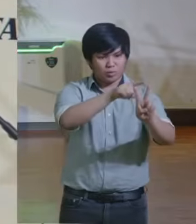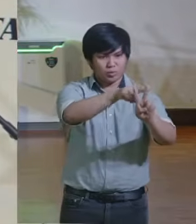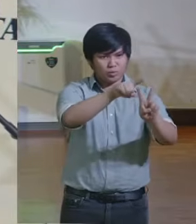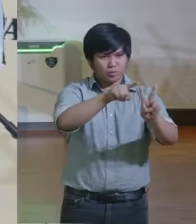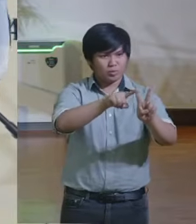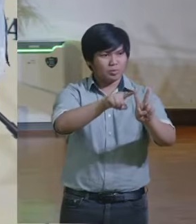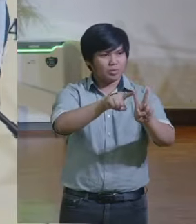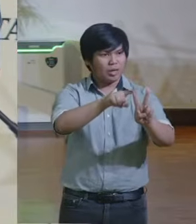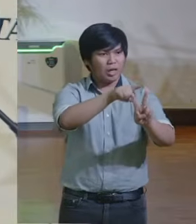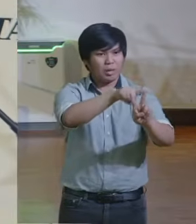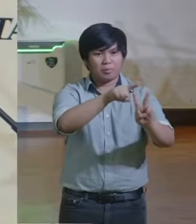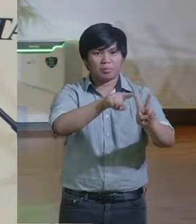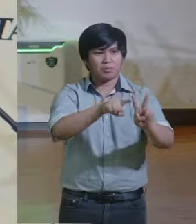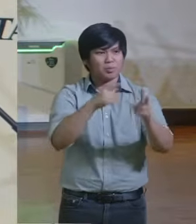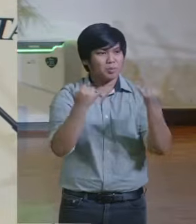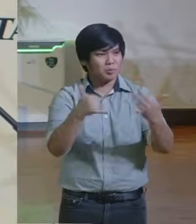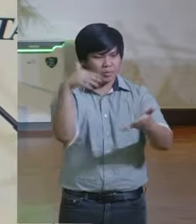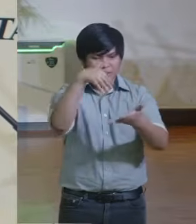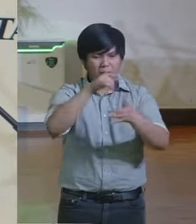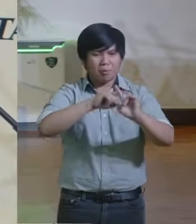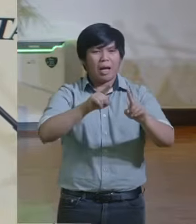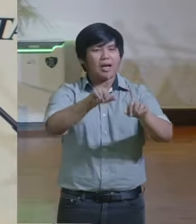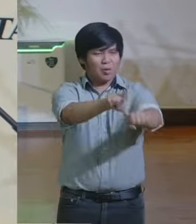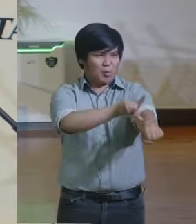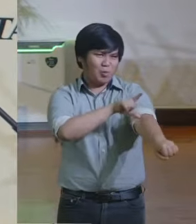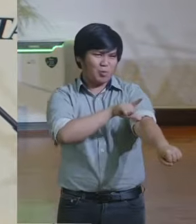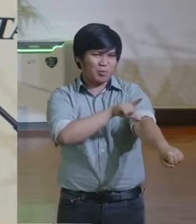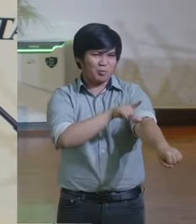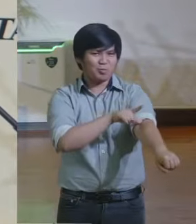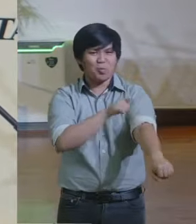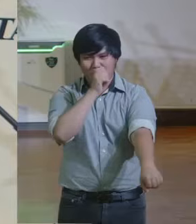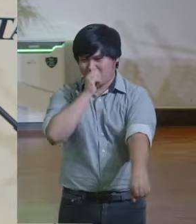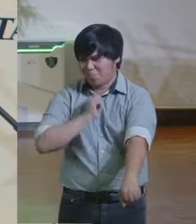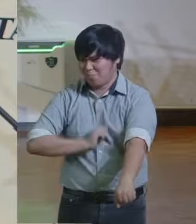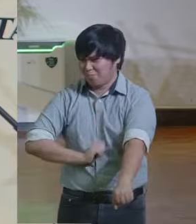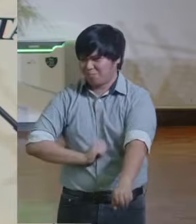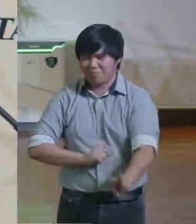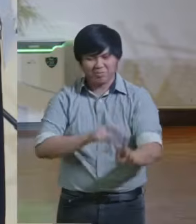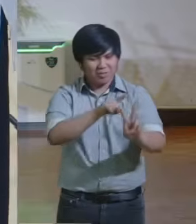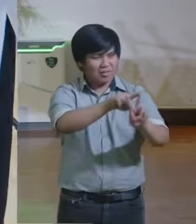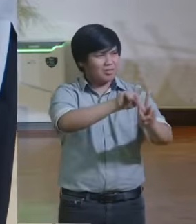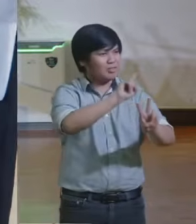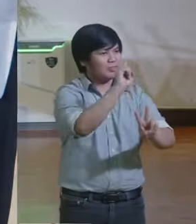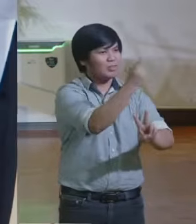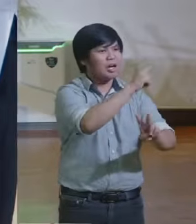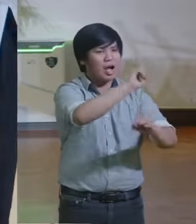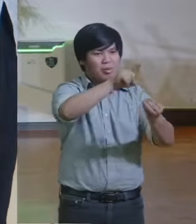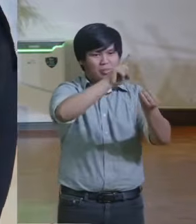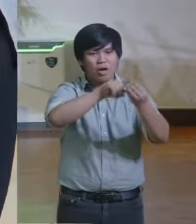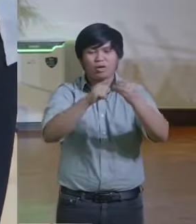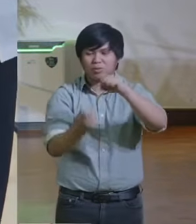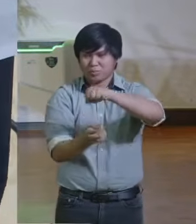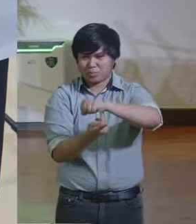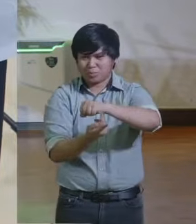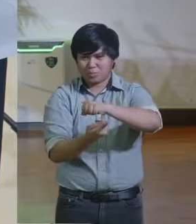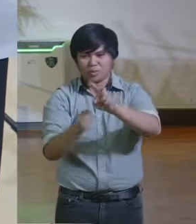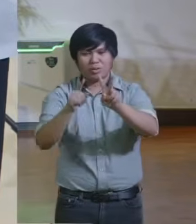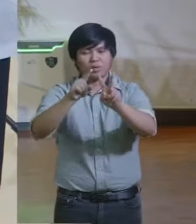pero mahahaba po yung punto. No? Ang unang punto tungkol sa mensahero, ang pangalawang punto tungkol sa